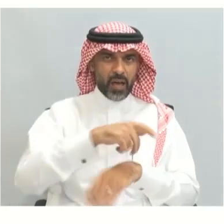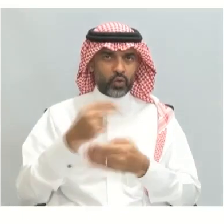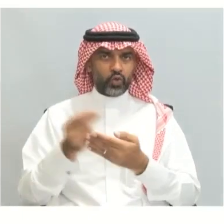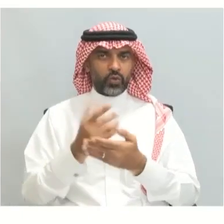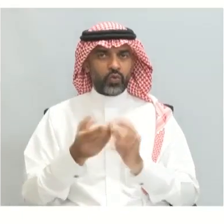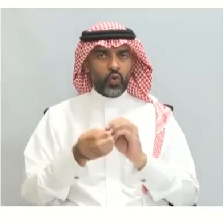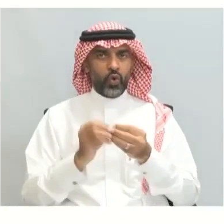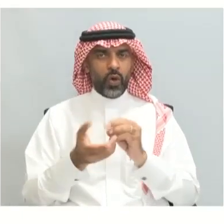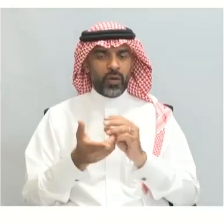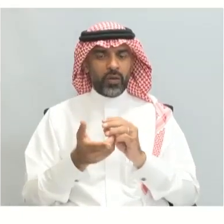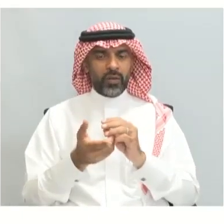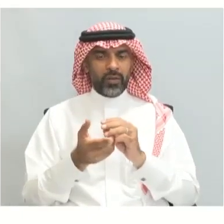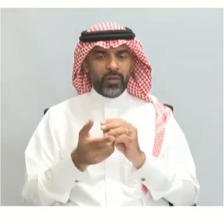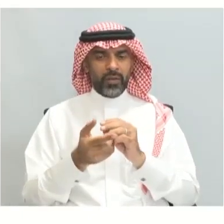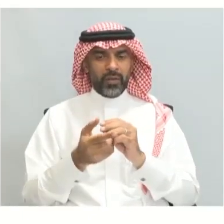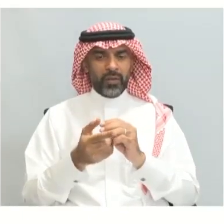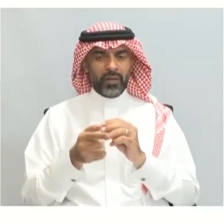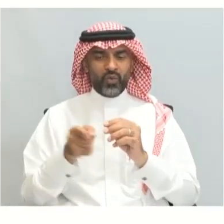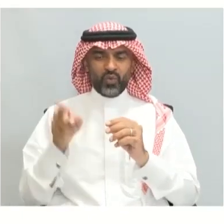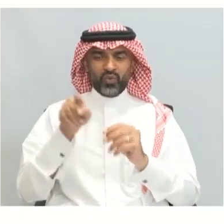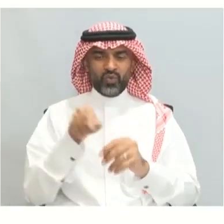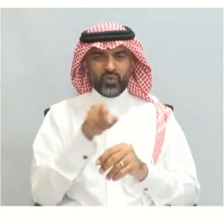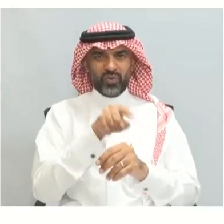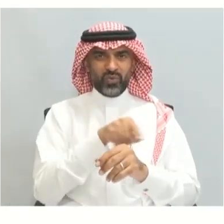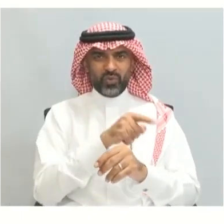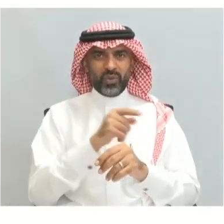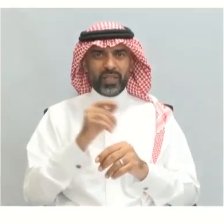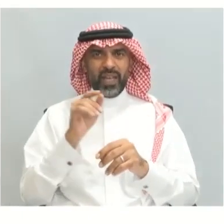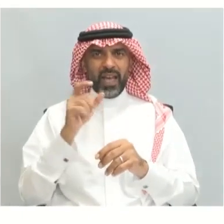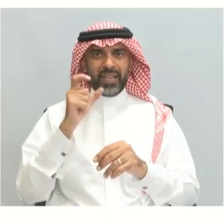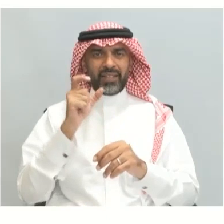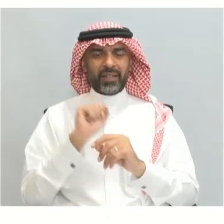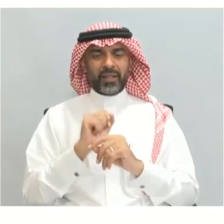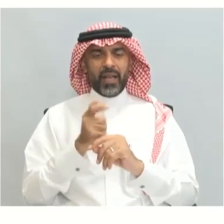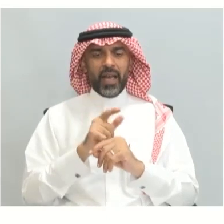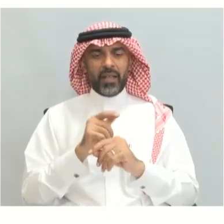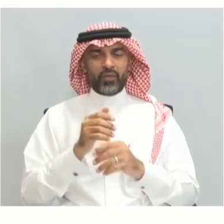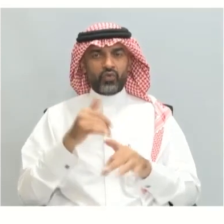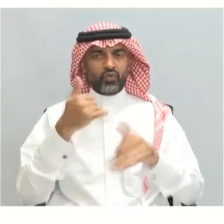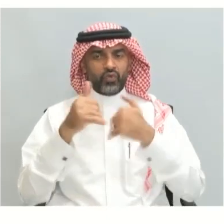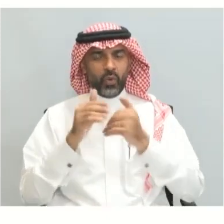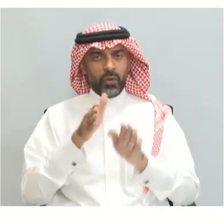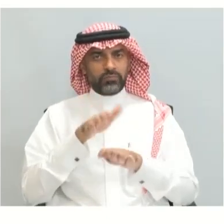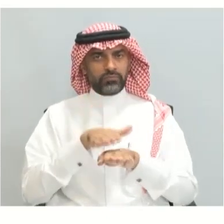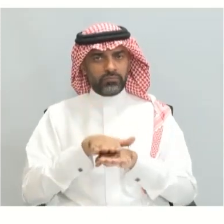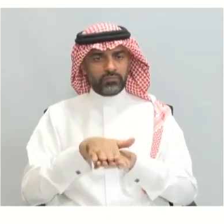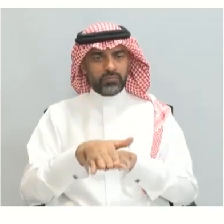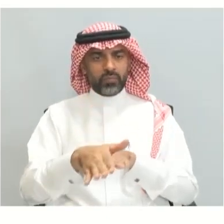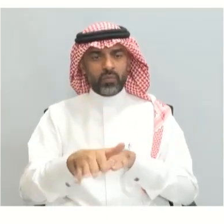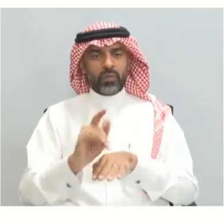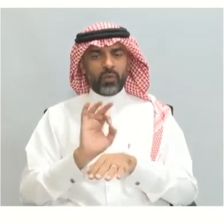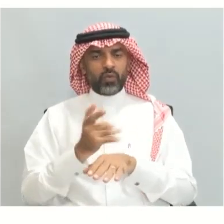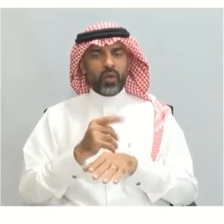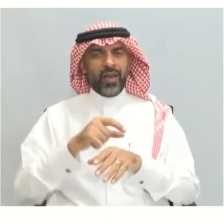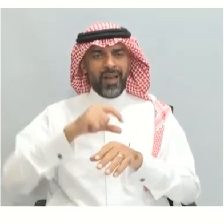بالخطوط الزرقاء المتعرجه وترسم الطرق المعبده بخطوط حمراء مختلفه السمك حسب او